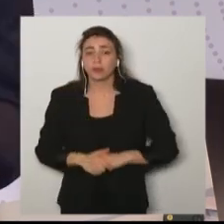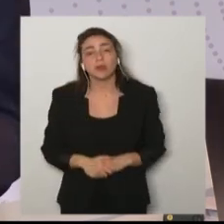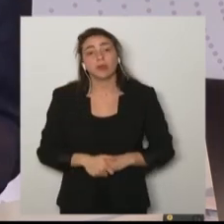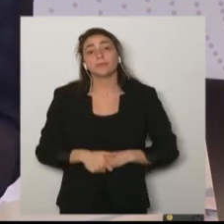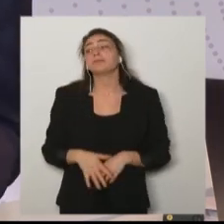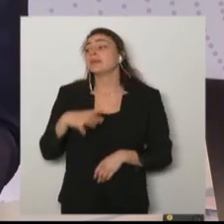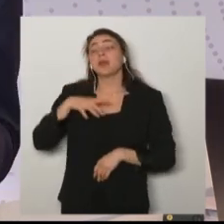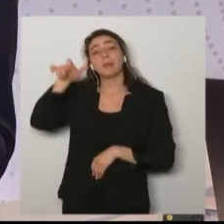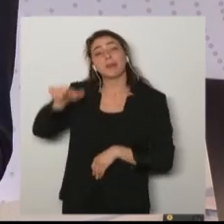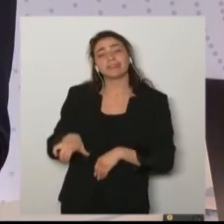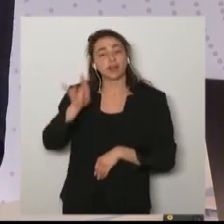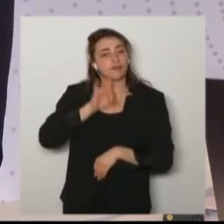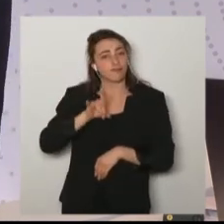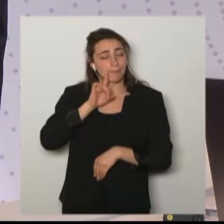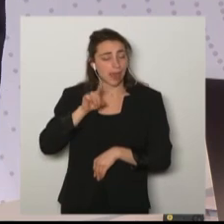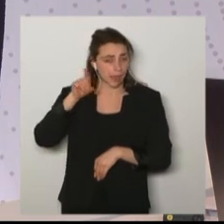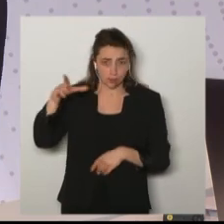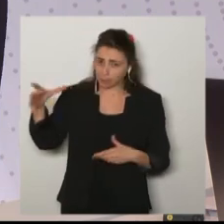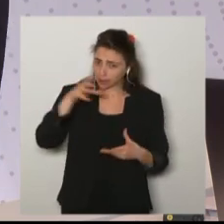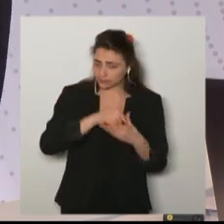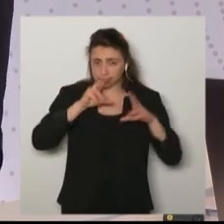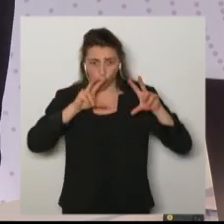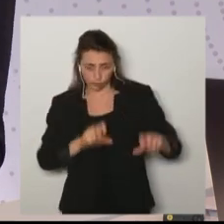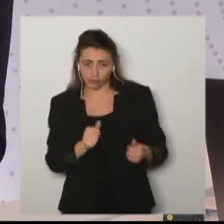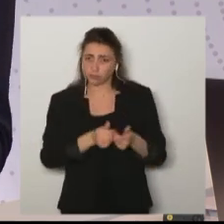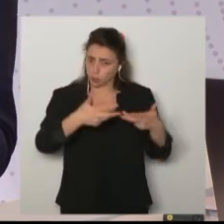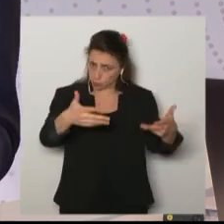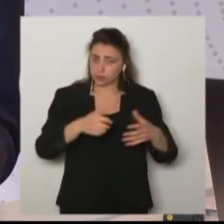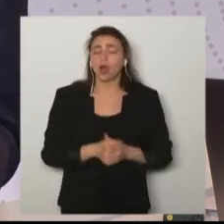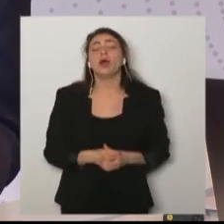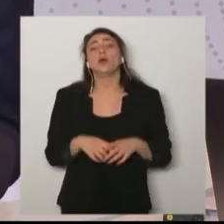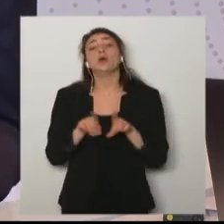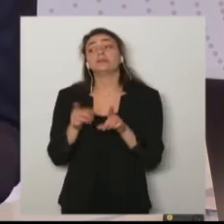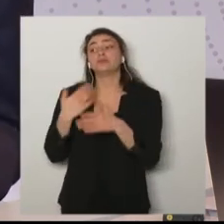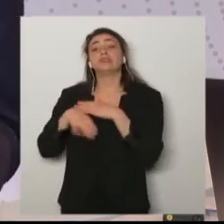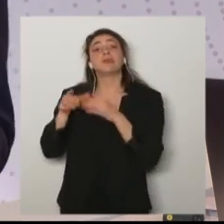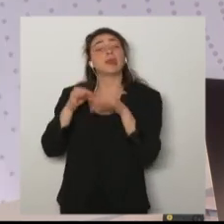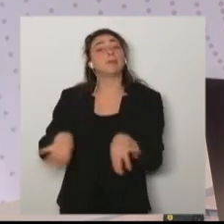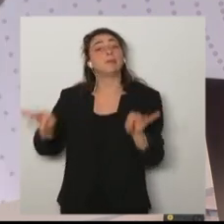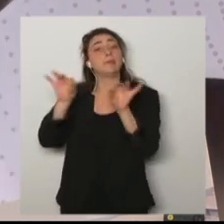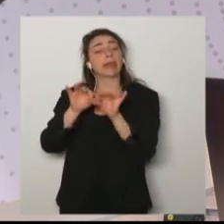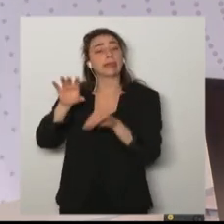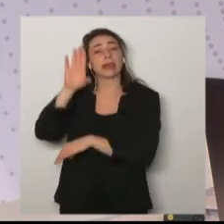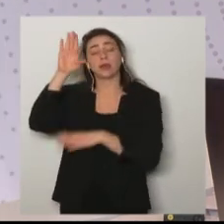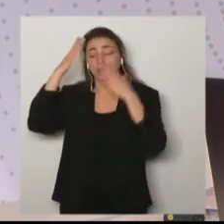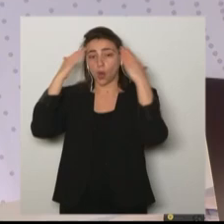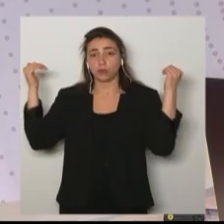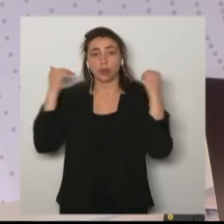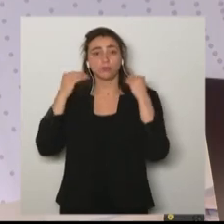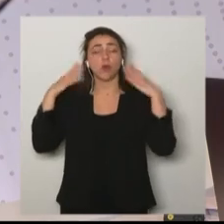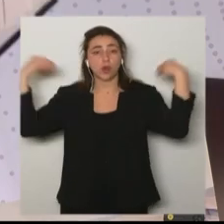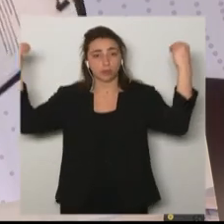sujet. Elle a aussi participé à la mise en œuvre des guidelines sur le sujet dans son pays, aux Pays-Bas. Angelique de RIJK, professeur at the